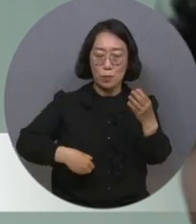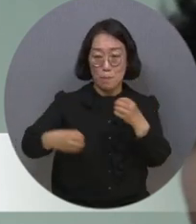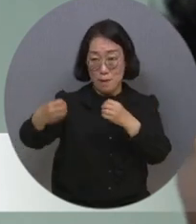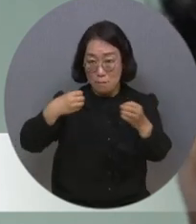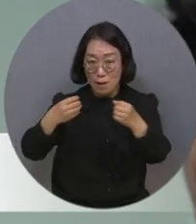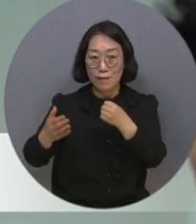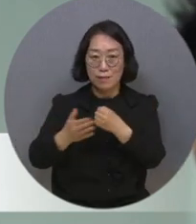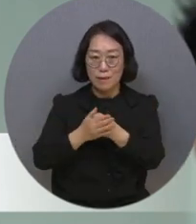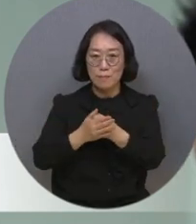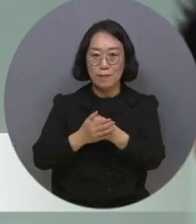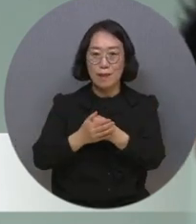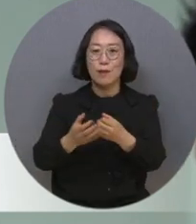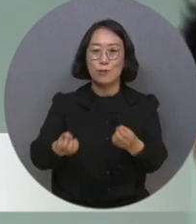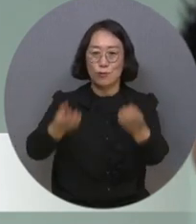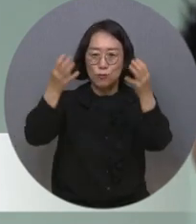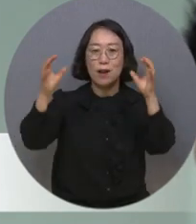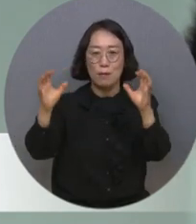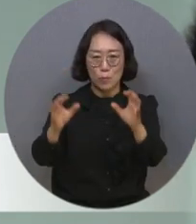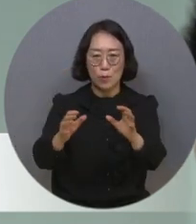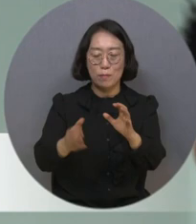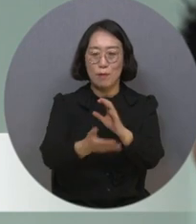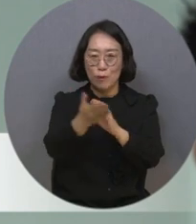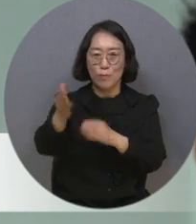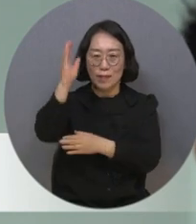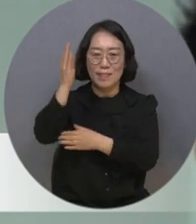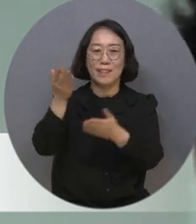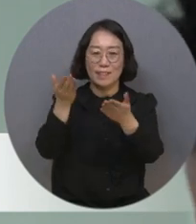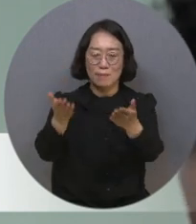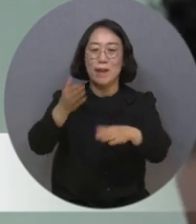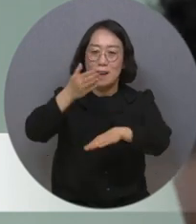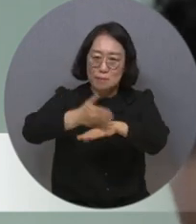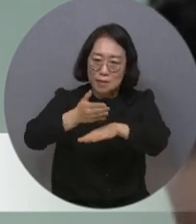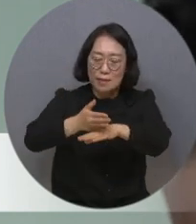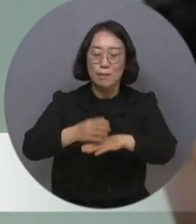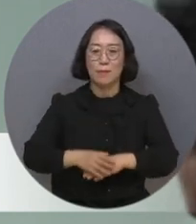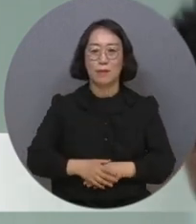받아들여서 이렇게 개소식을 하게 됐음을 경과복으로 드립니다. 감사합니다.